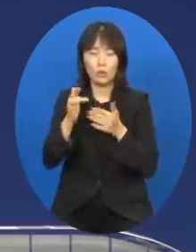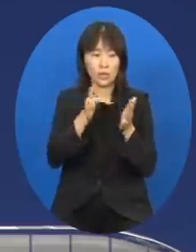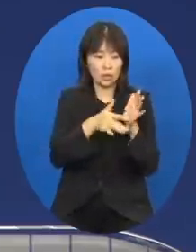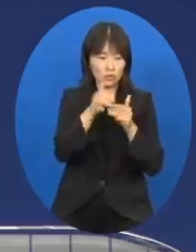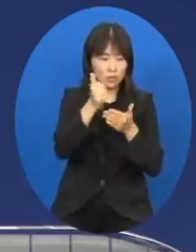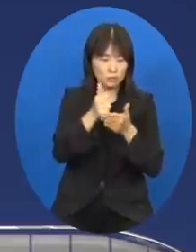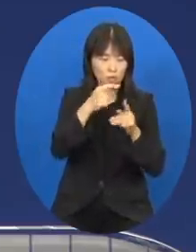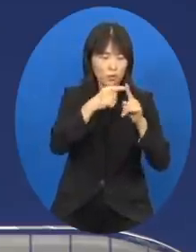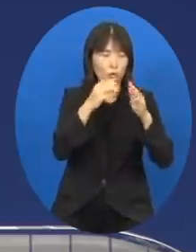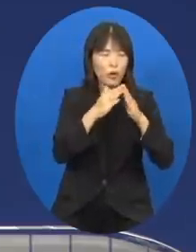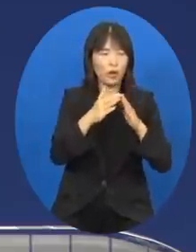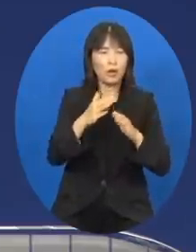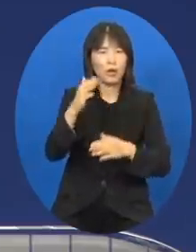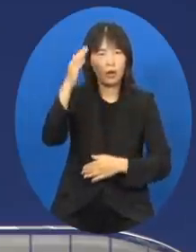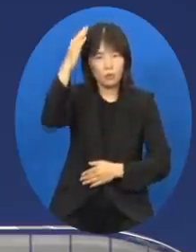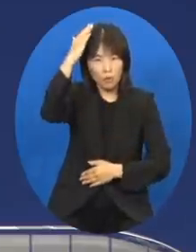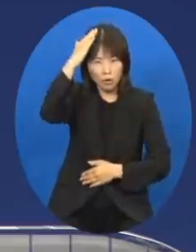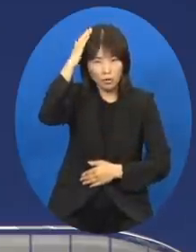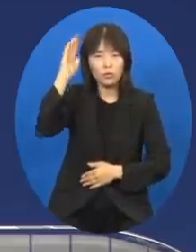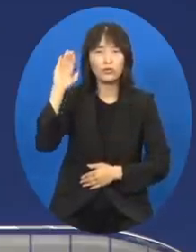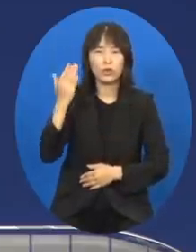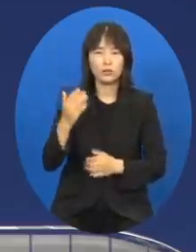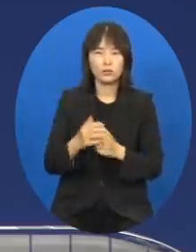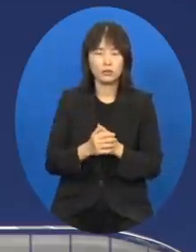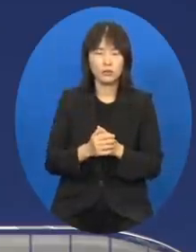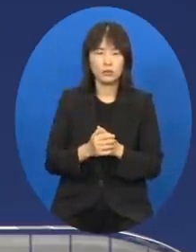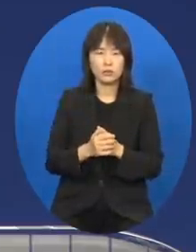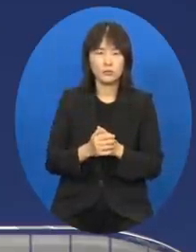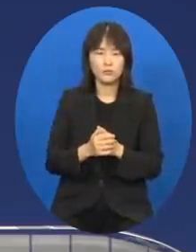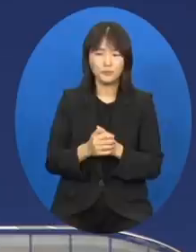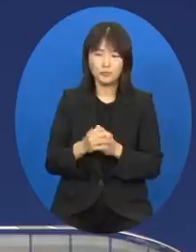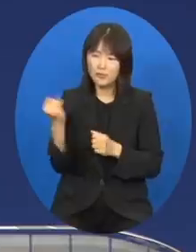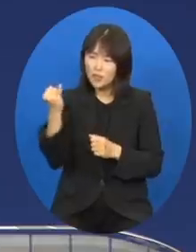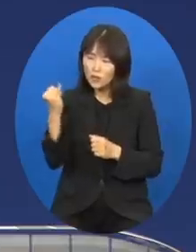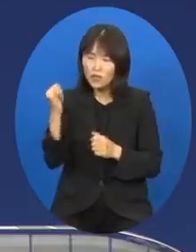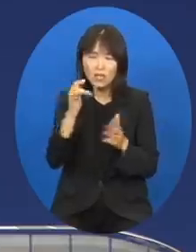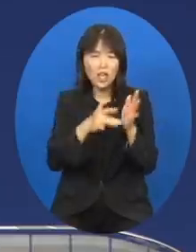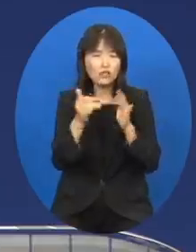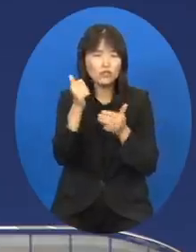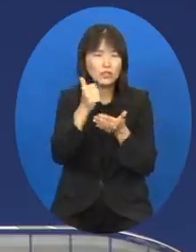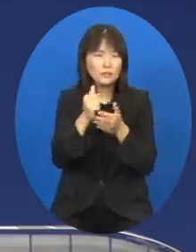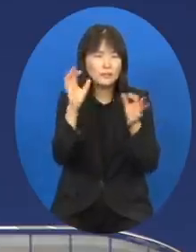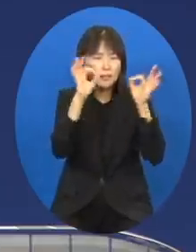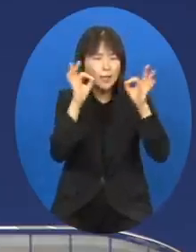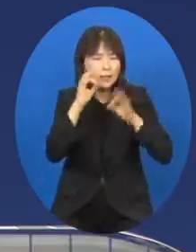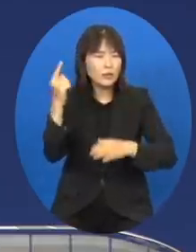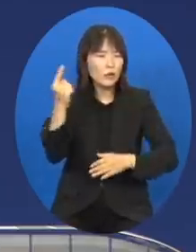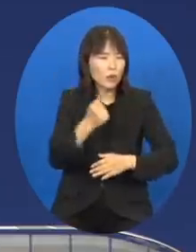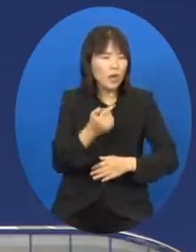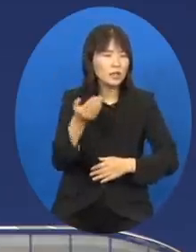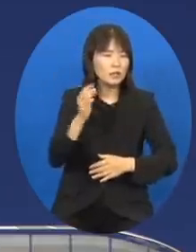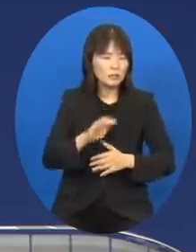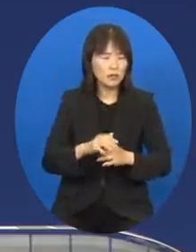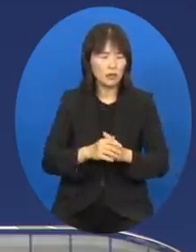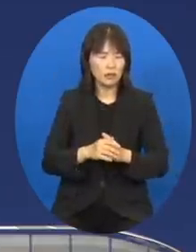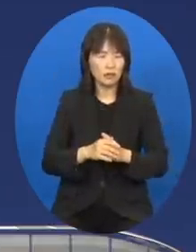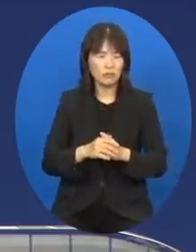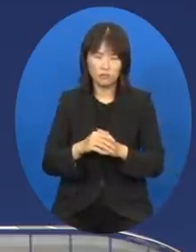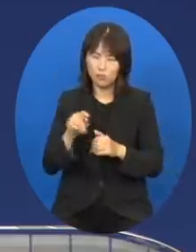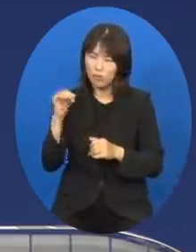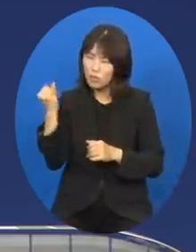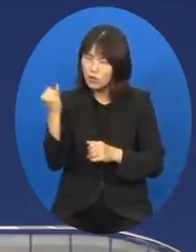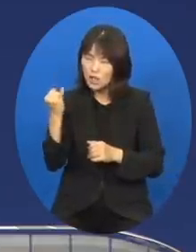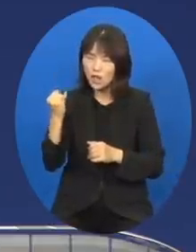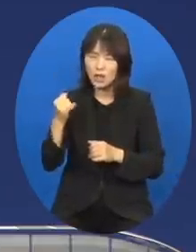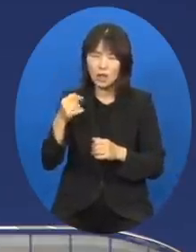머리신데 그분으로는 예수님을 찾아온 건데 물론 본인의 성격이 거칠고 술에